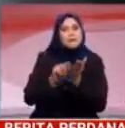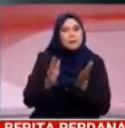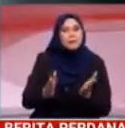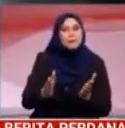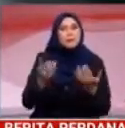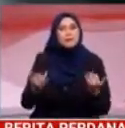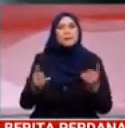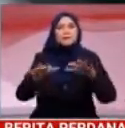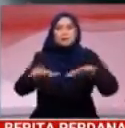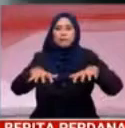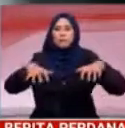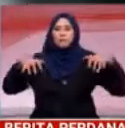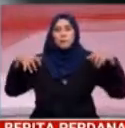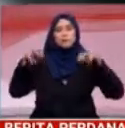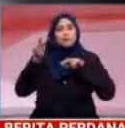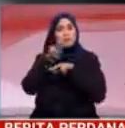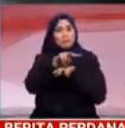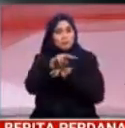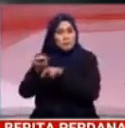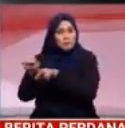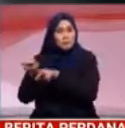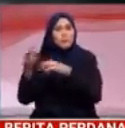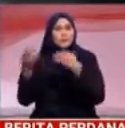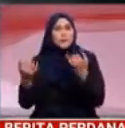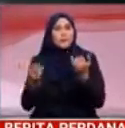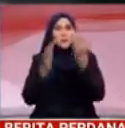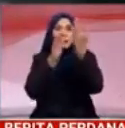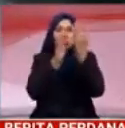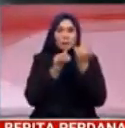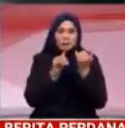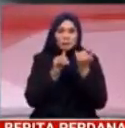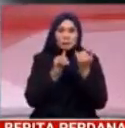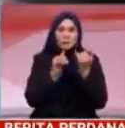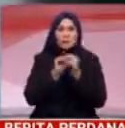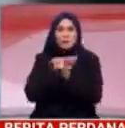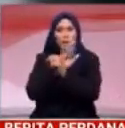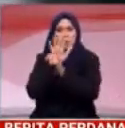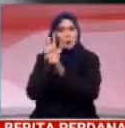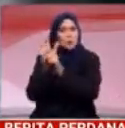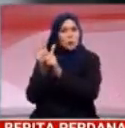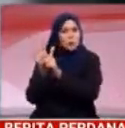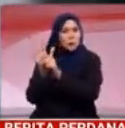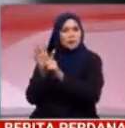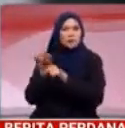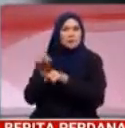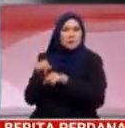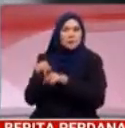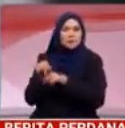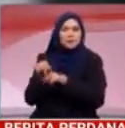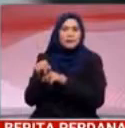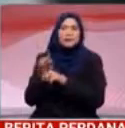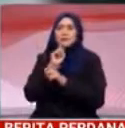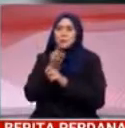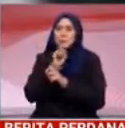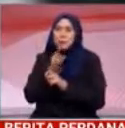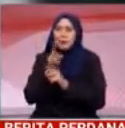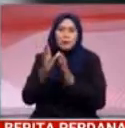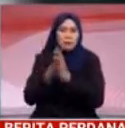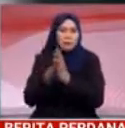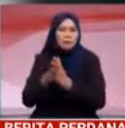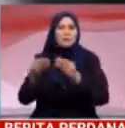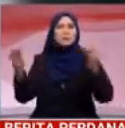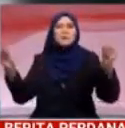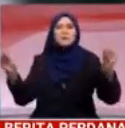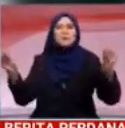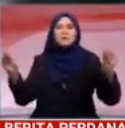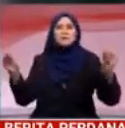penonton. Dan saya berharap COVID ini benar-benar sudah hilang,